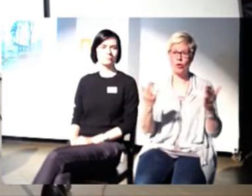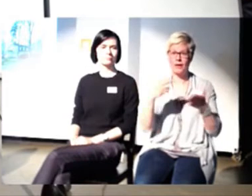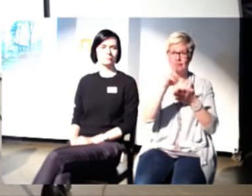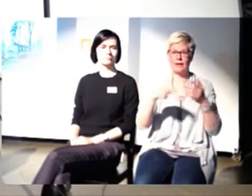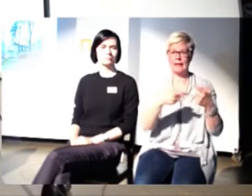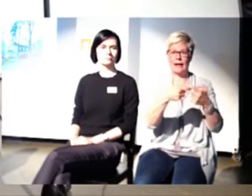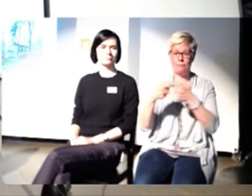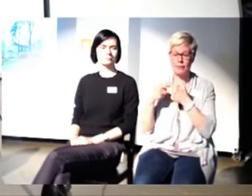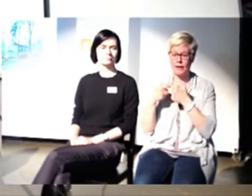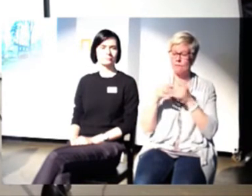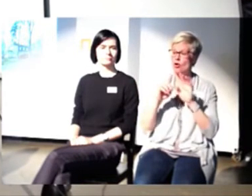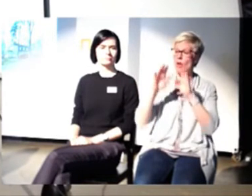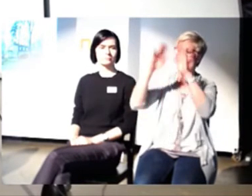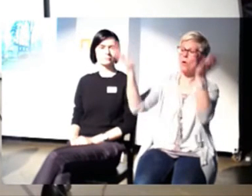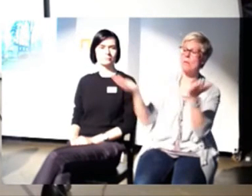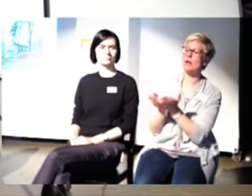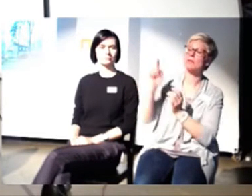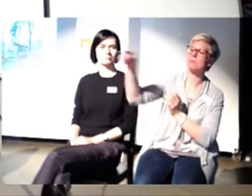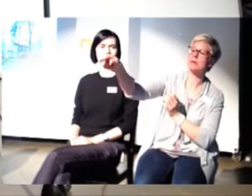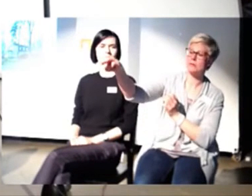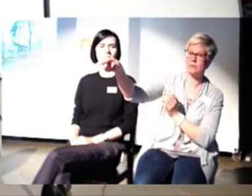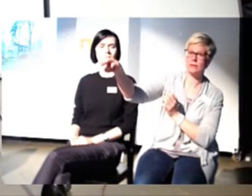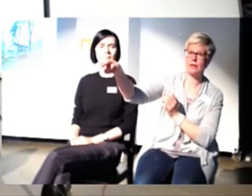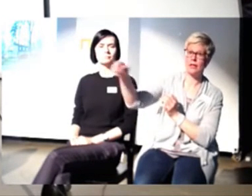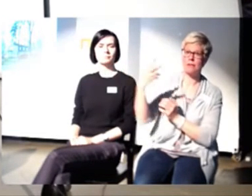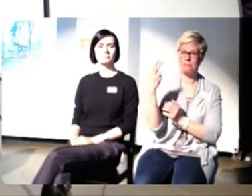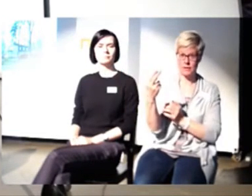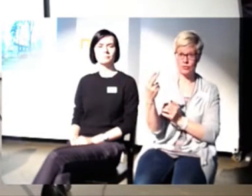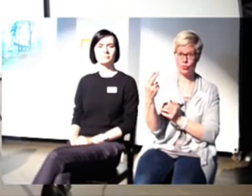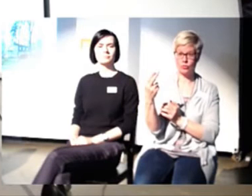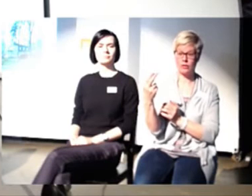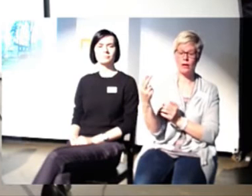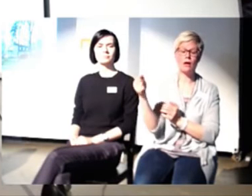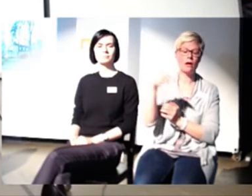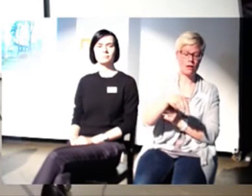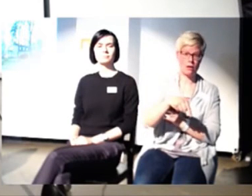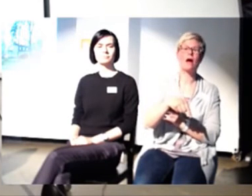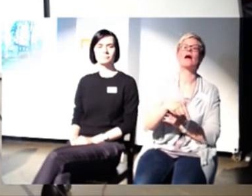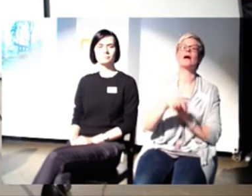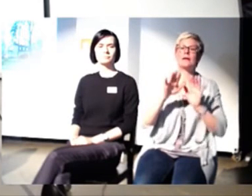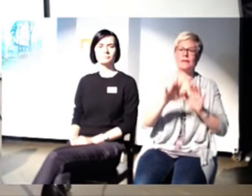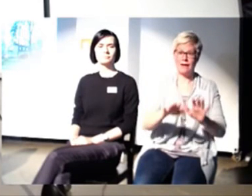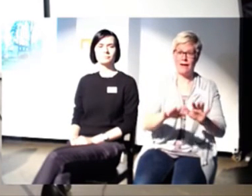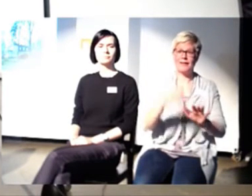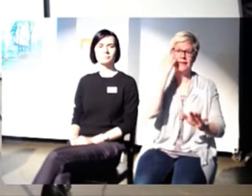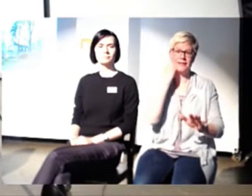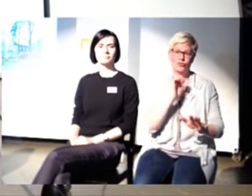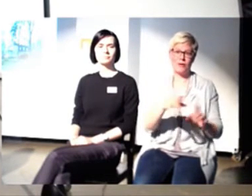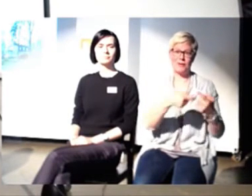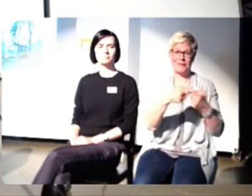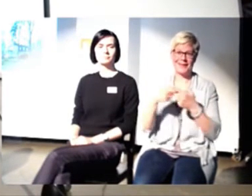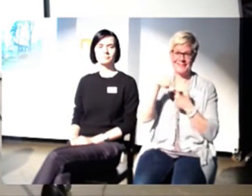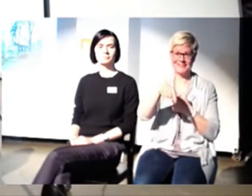eri puolilta planeettaakin pariskunnat, niin saattavat jäädä usein tänne alueelle asumaan sitten perheidensä kanssa, joten